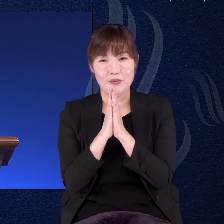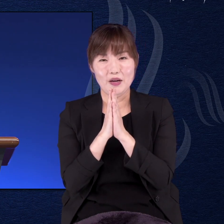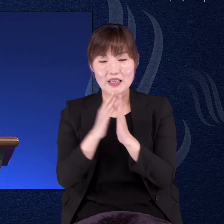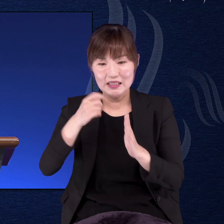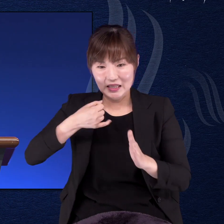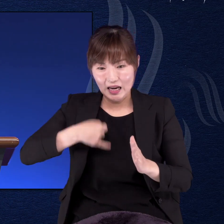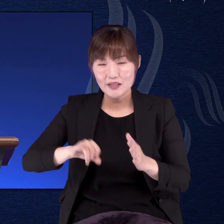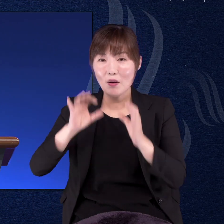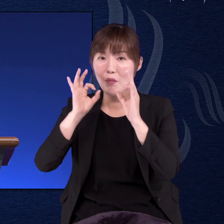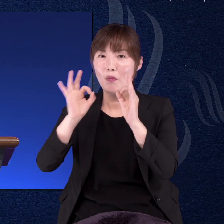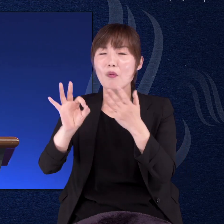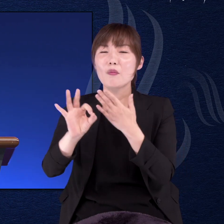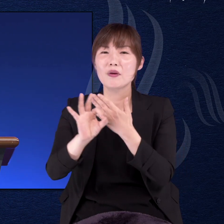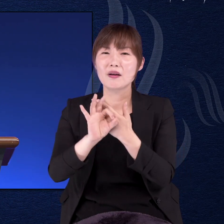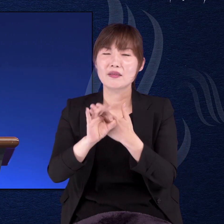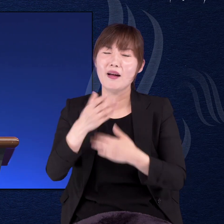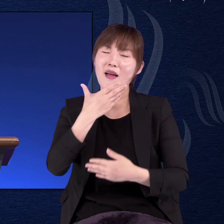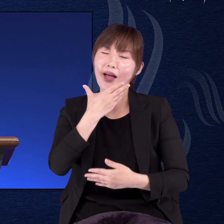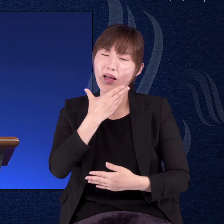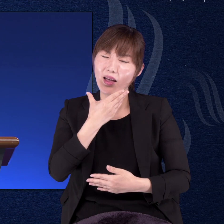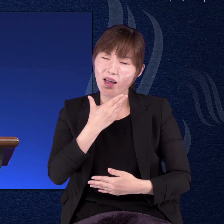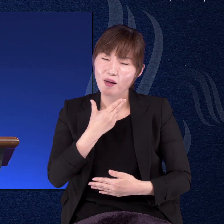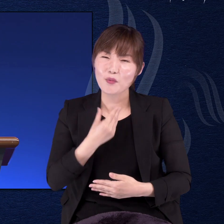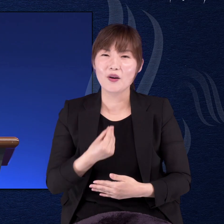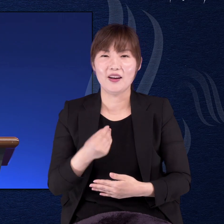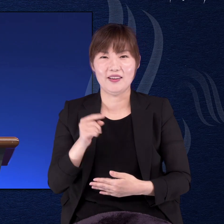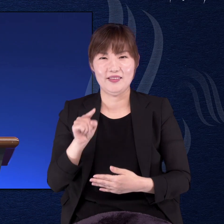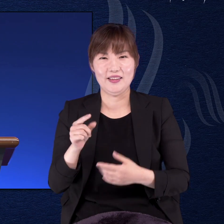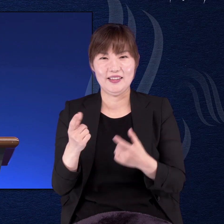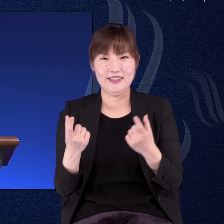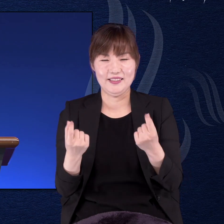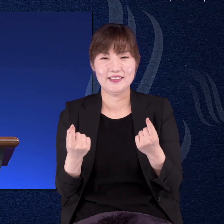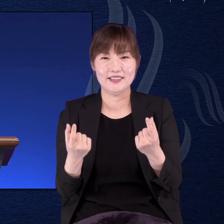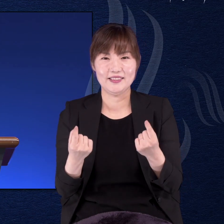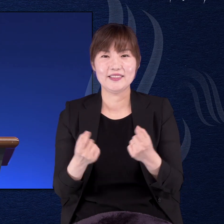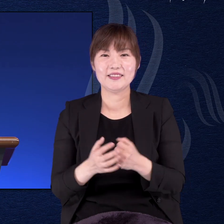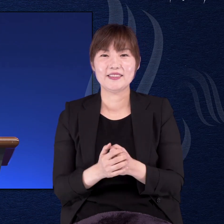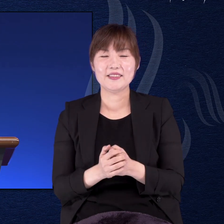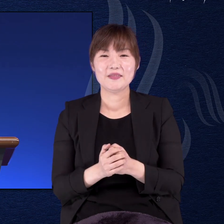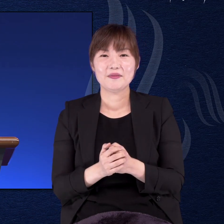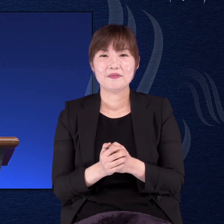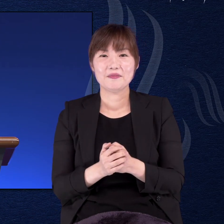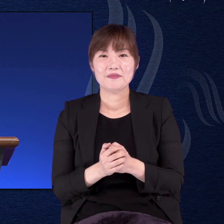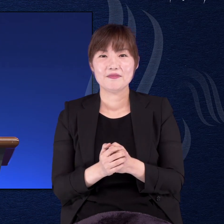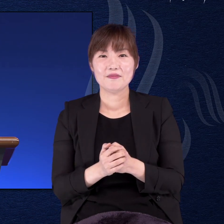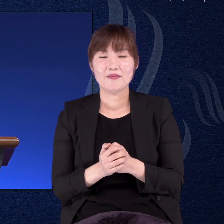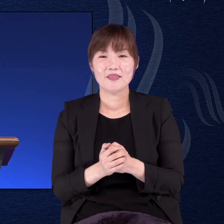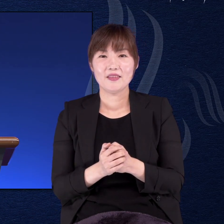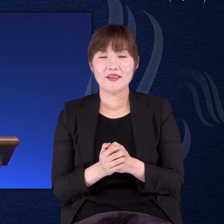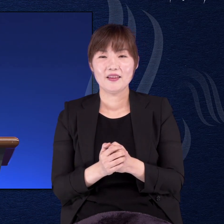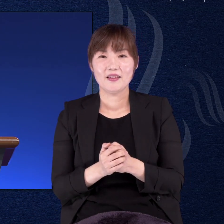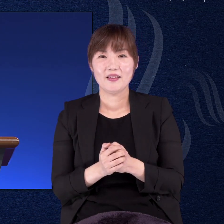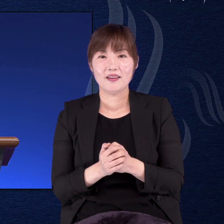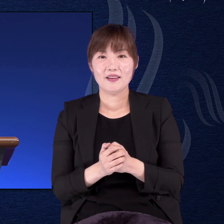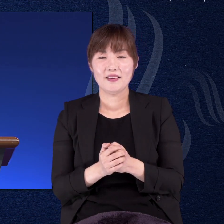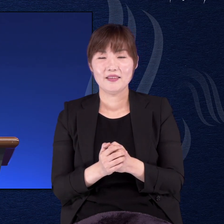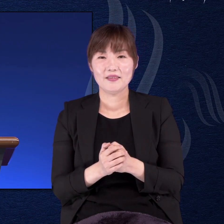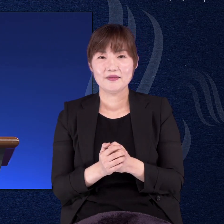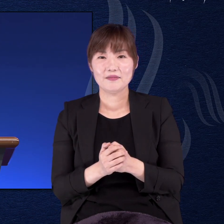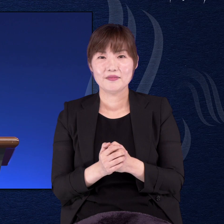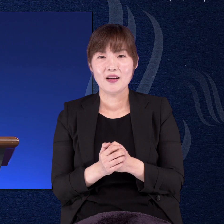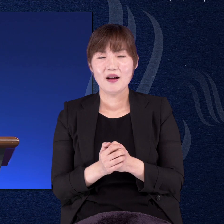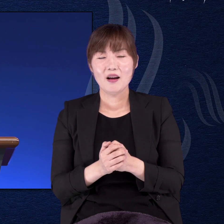그 아이들이 그런 자녀로 자라게 된다면 정말 상상만 해도 눈물이 날 것 같아요.